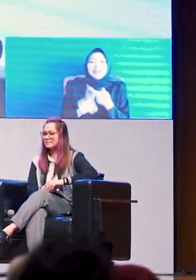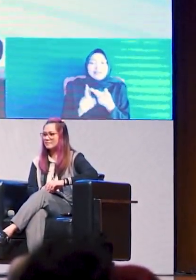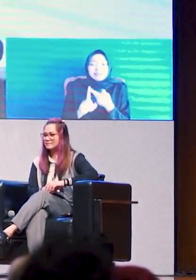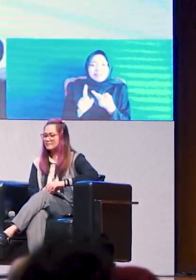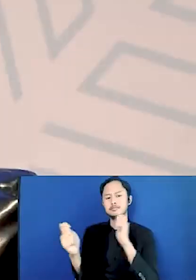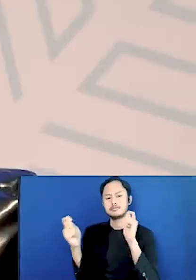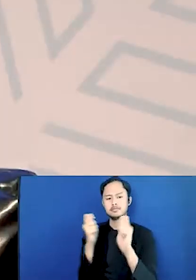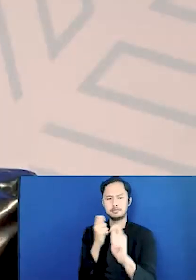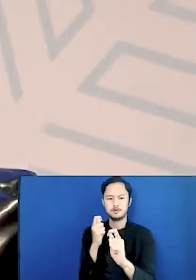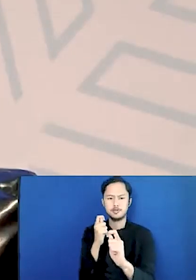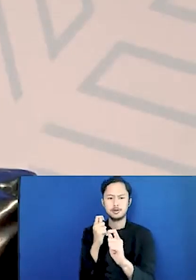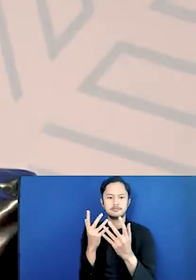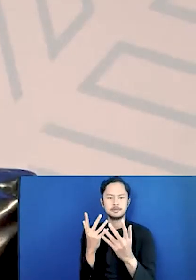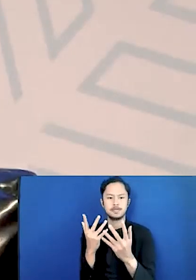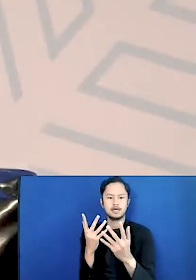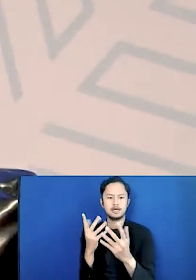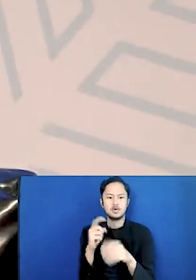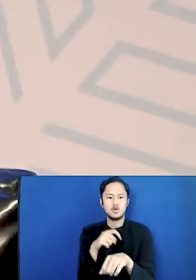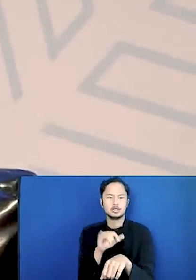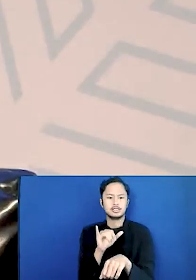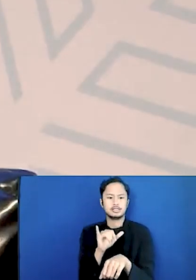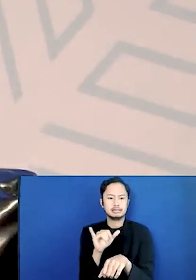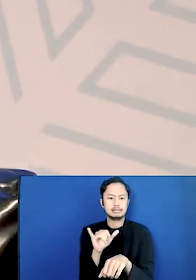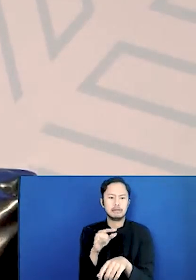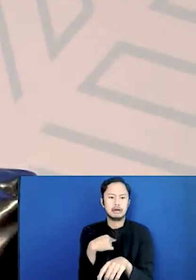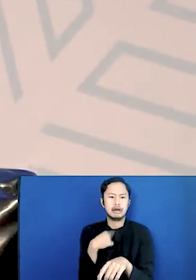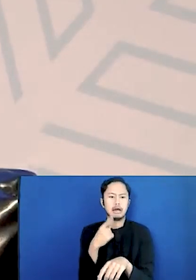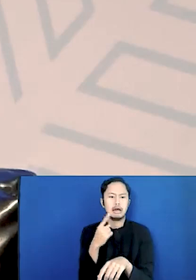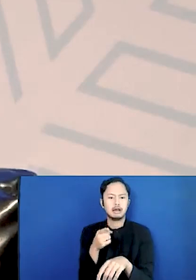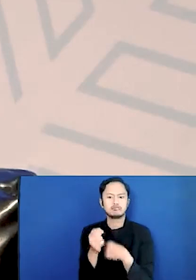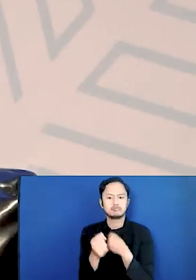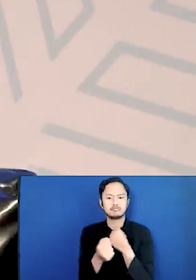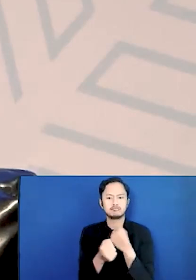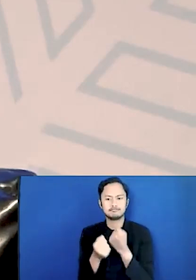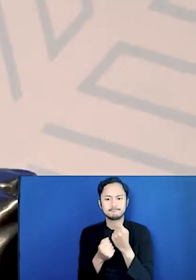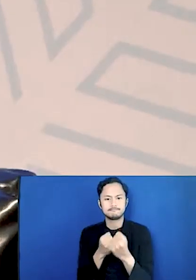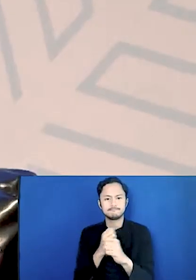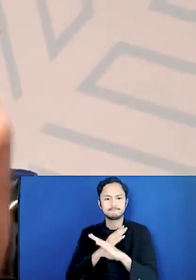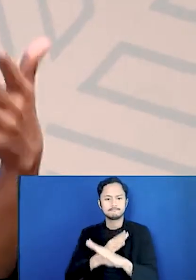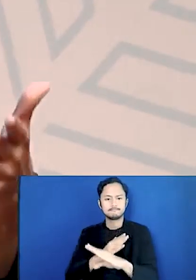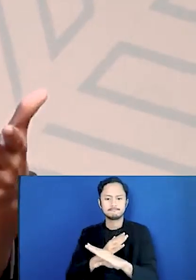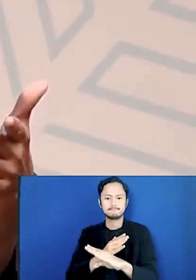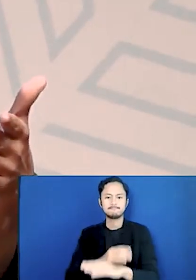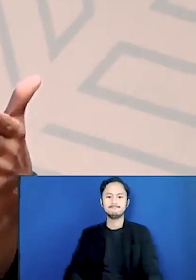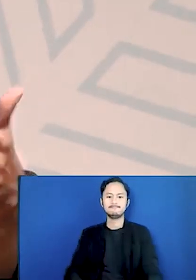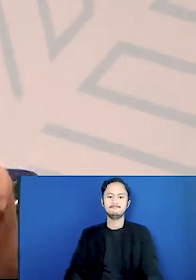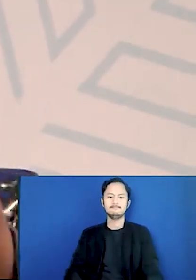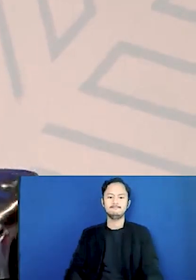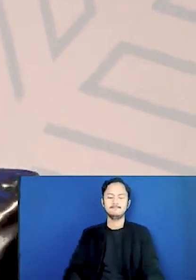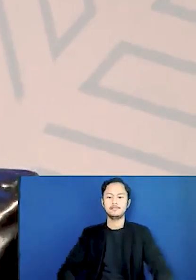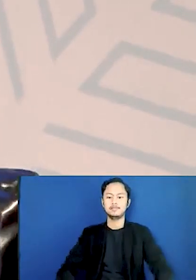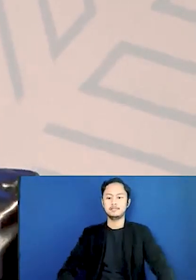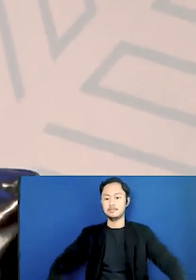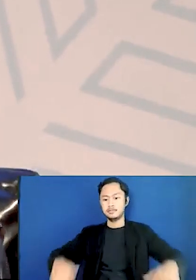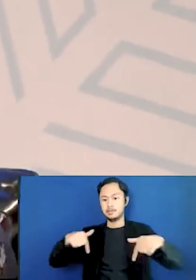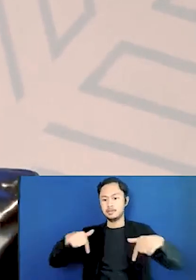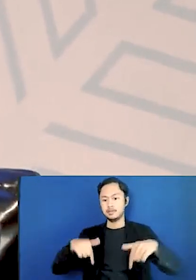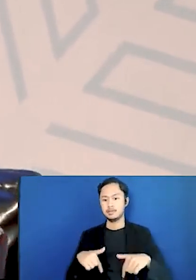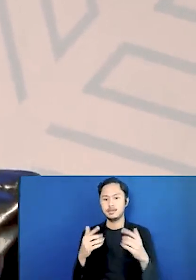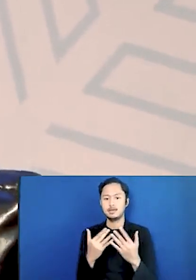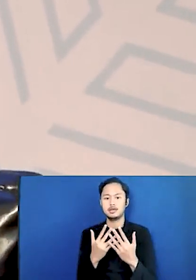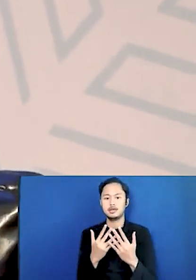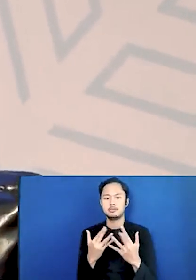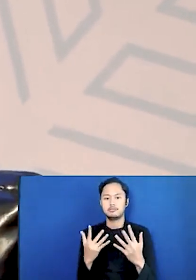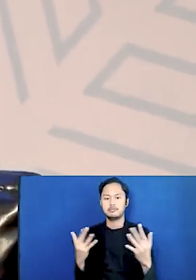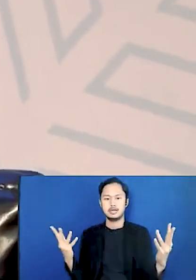yang sama kita juga harus melakukan upaya pencegahan atau mitigasi. Dan karena masyarakat ini adalah mereka yang paling